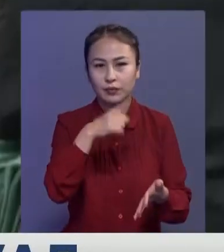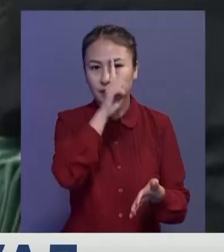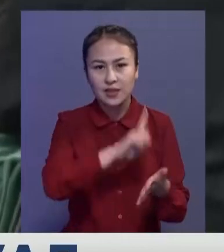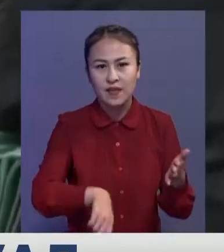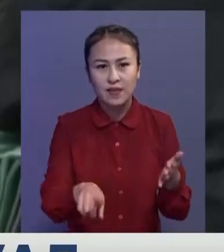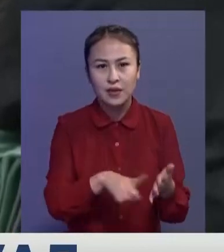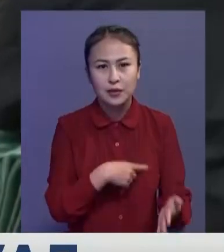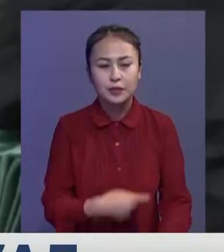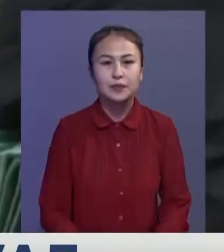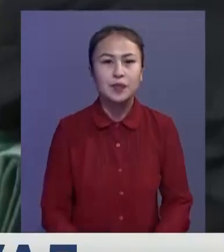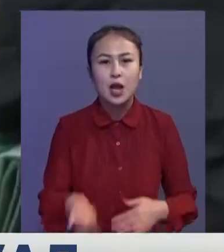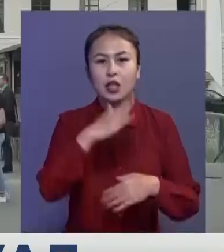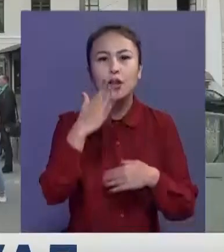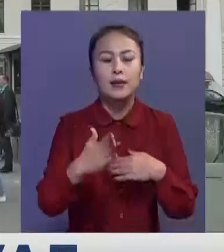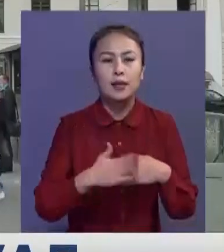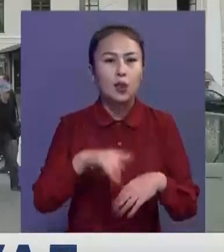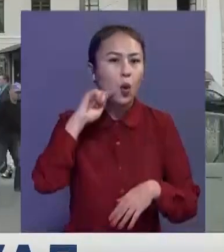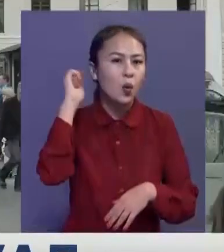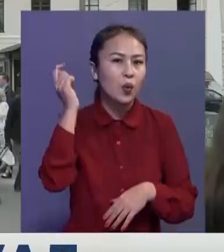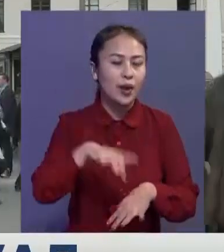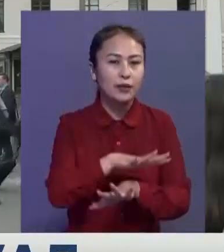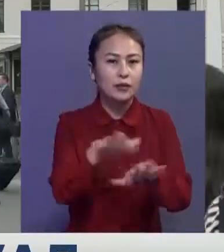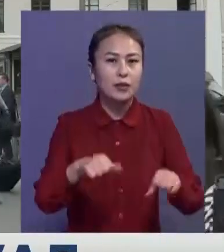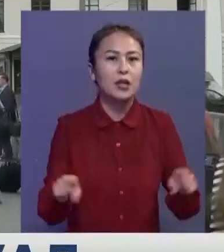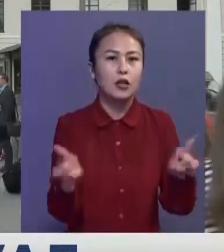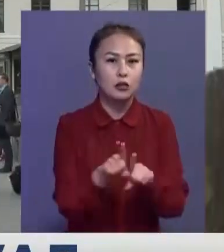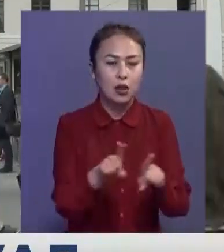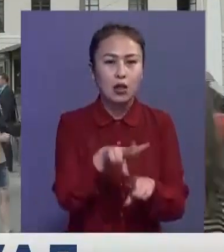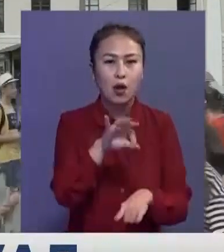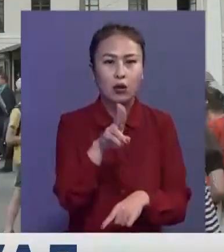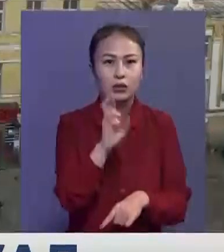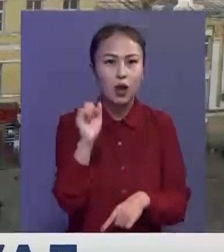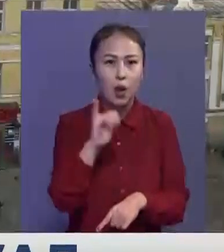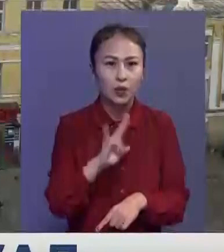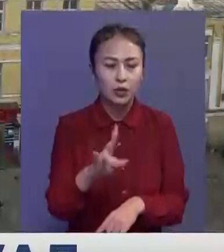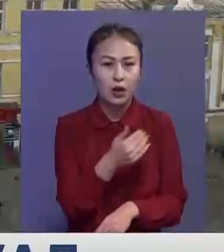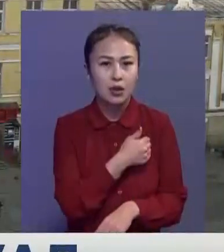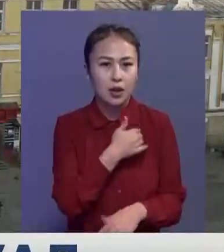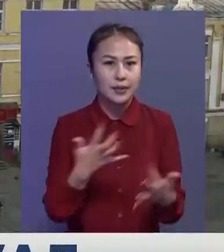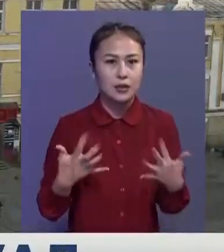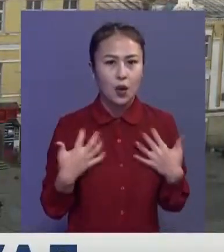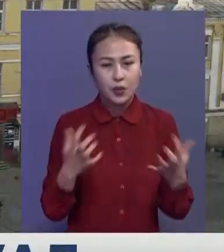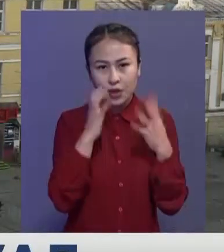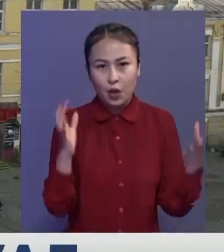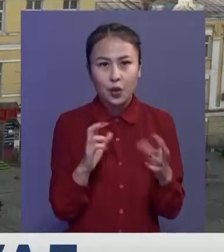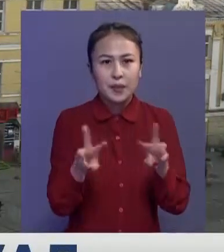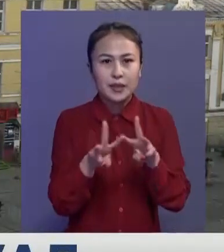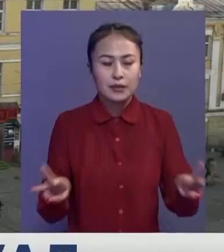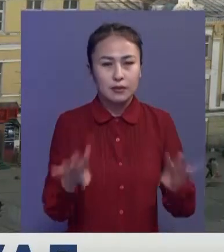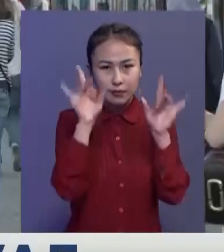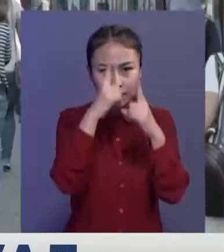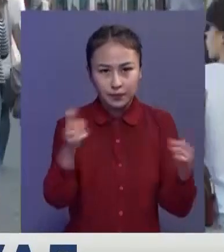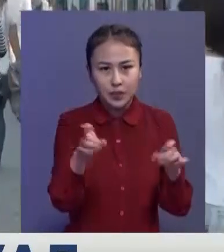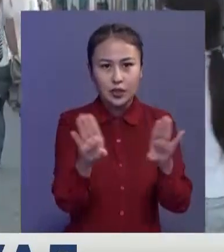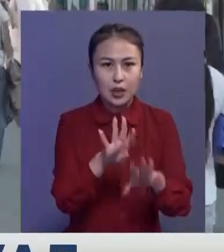бар. Жақын арада Украина билігі де аймақта локдаун жарияламақ ниетте. Денсаулық сақтау министрлігінің хабарлауынша,